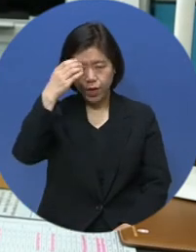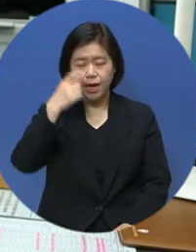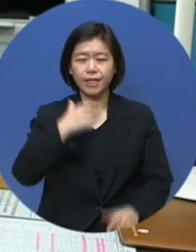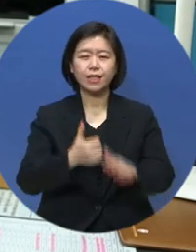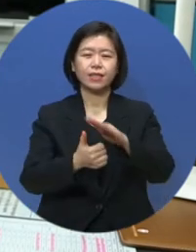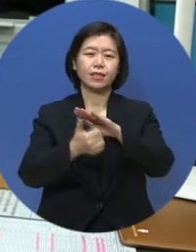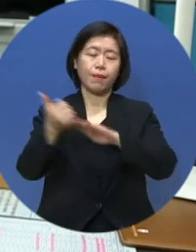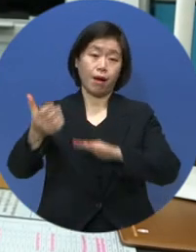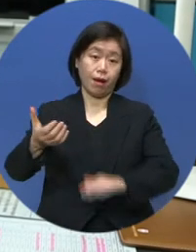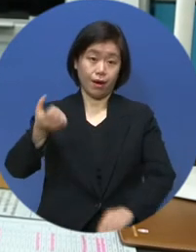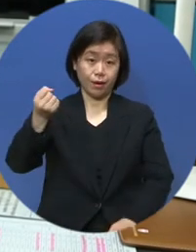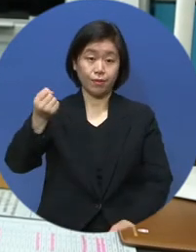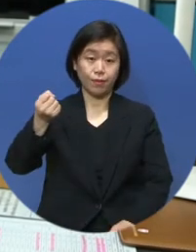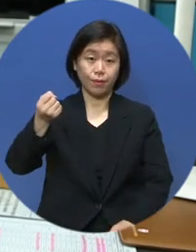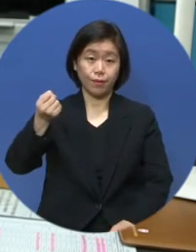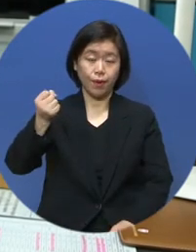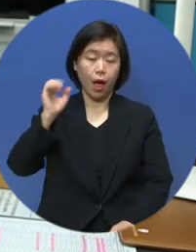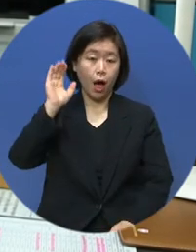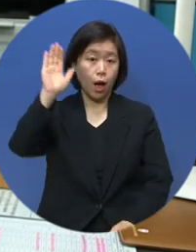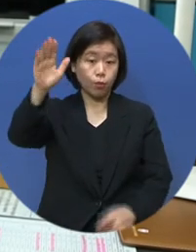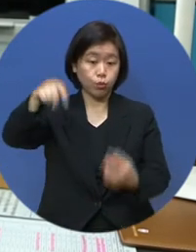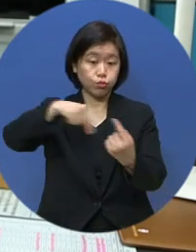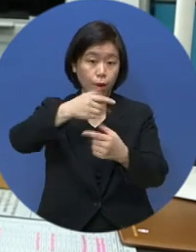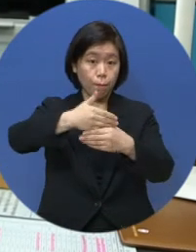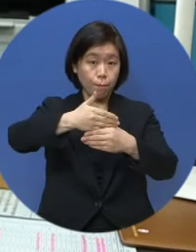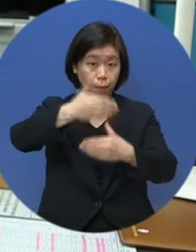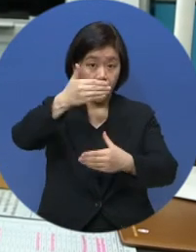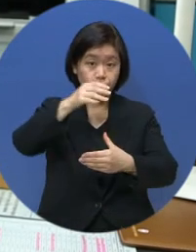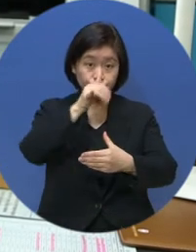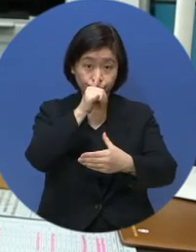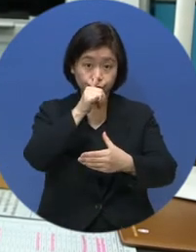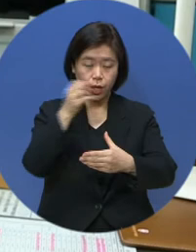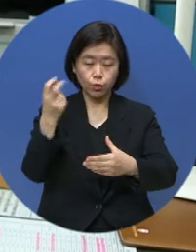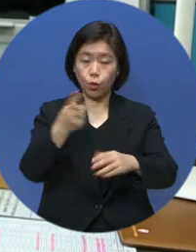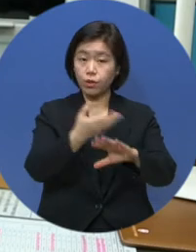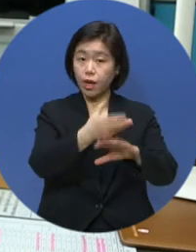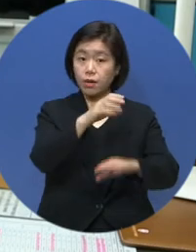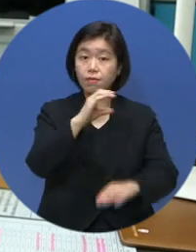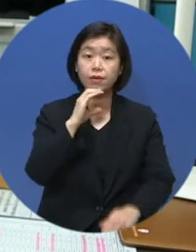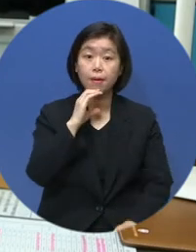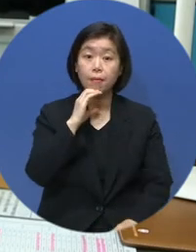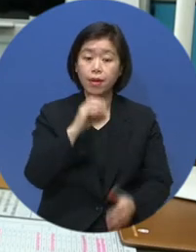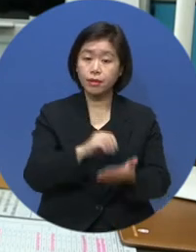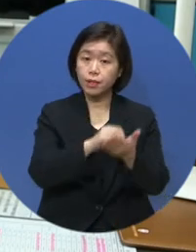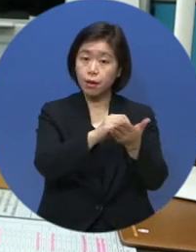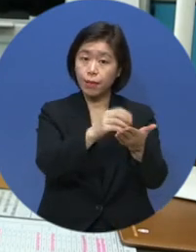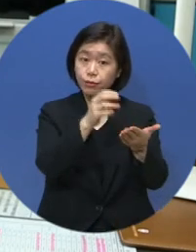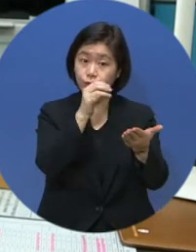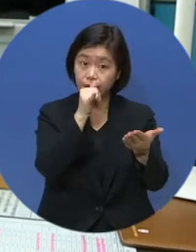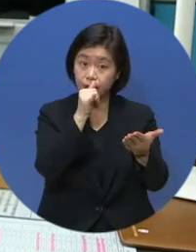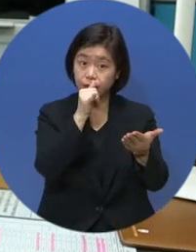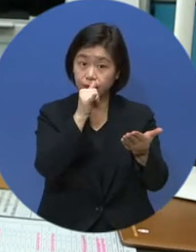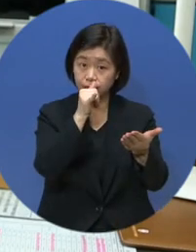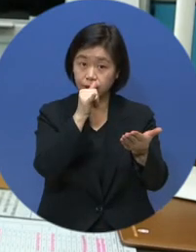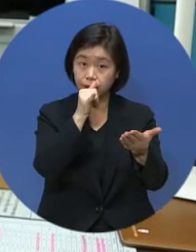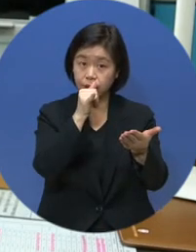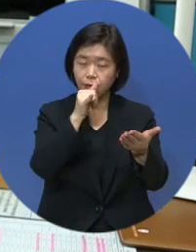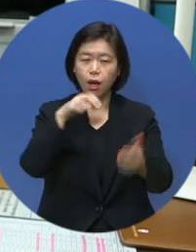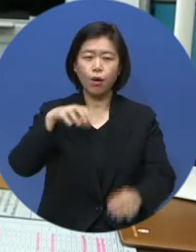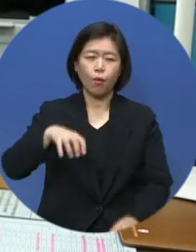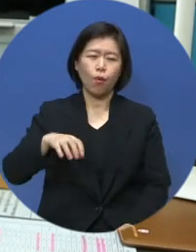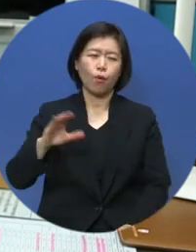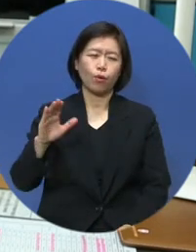가지고 창업할 수 있고 또 취업할 수 있는 그런 단계로 새 1호점을 통해서